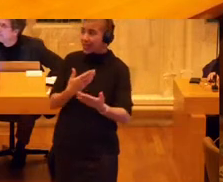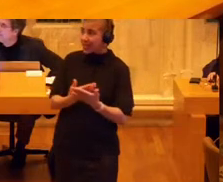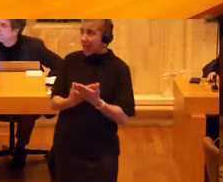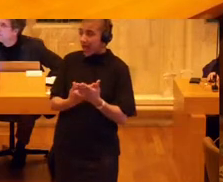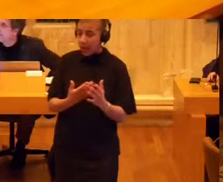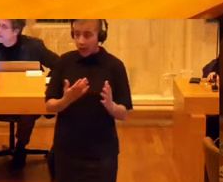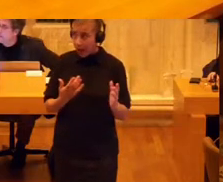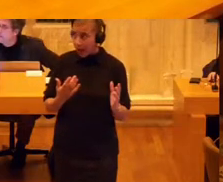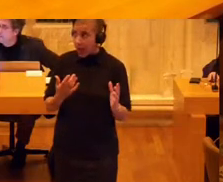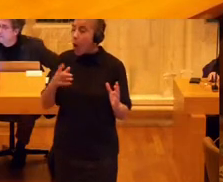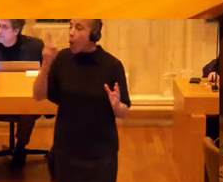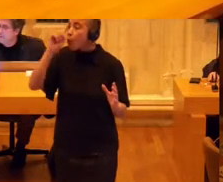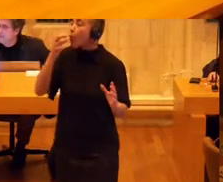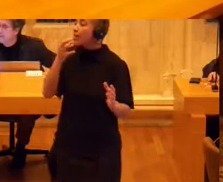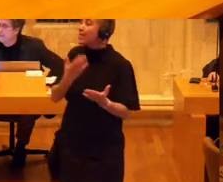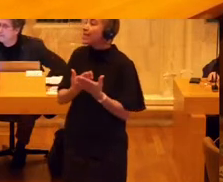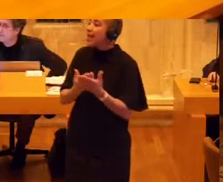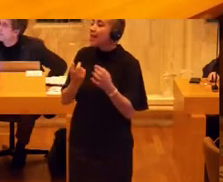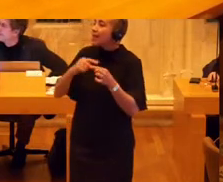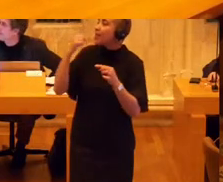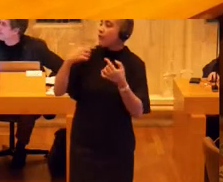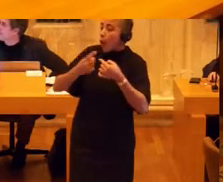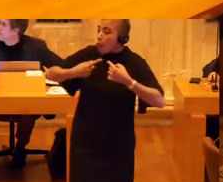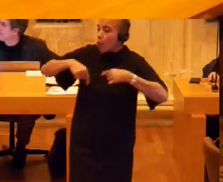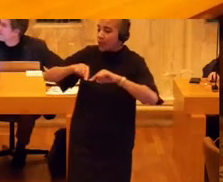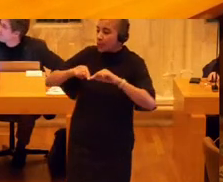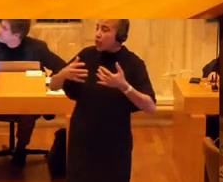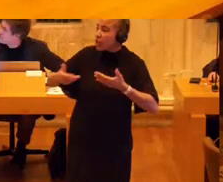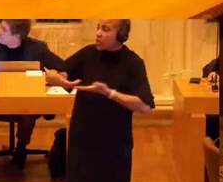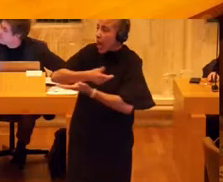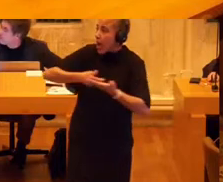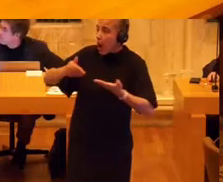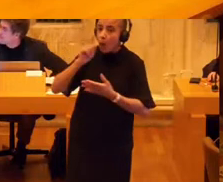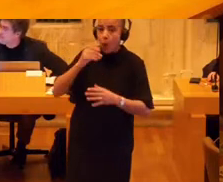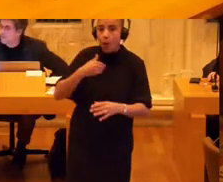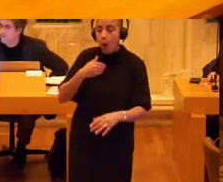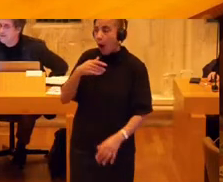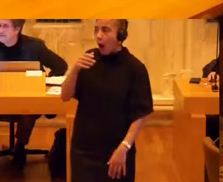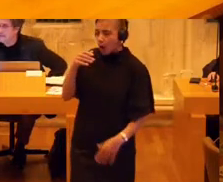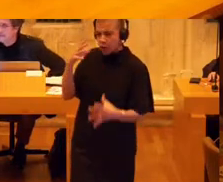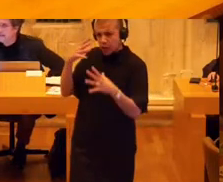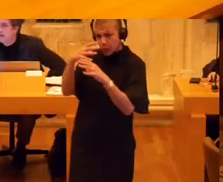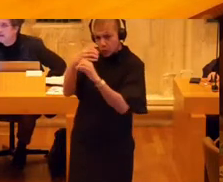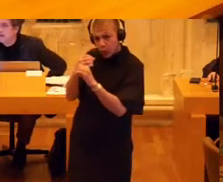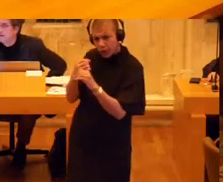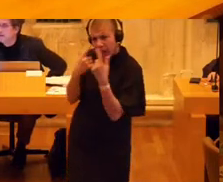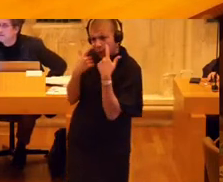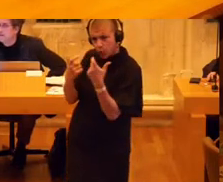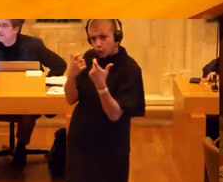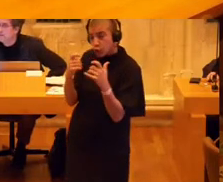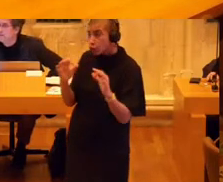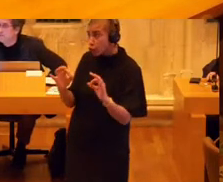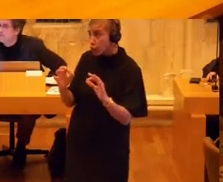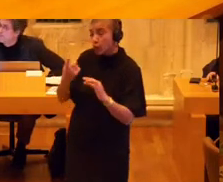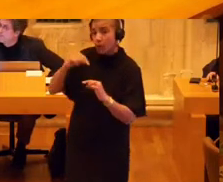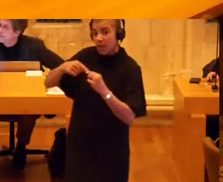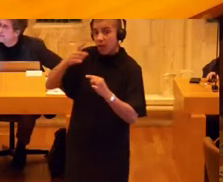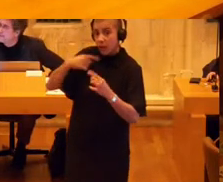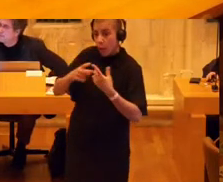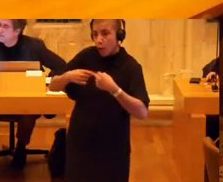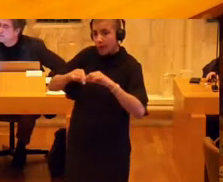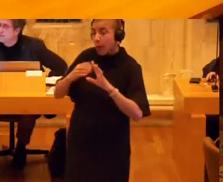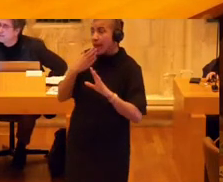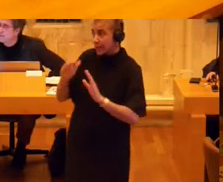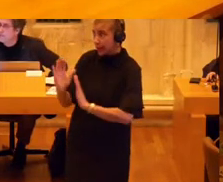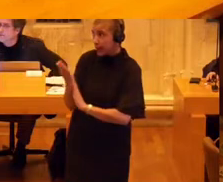Si je dis ça, Ludwig, on en a parlé en commission, hein, parce que j'étais très attentif à cette présentation. D'ailleurs, merci de l'avoir faite. Le souci, c'est